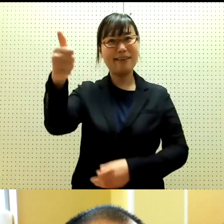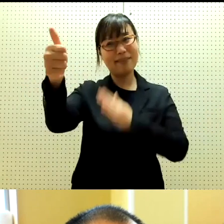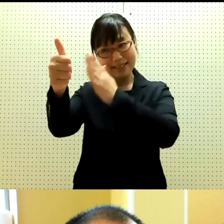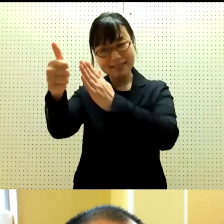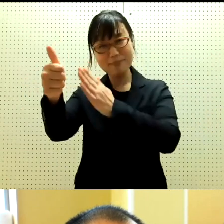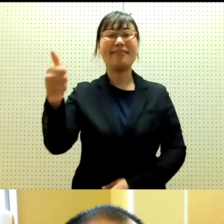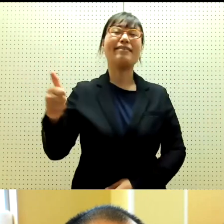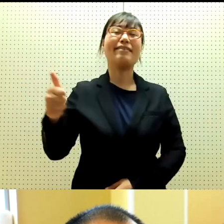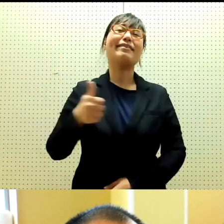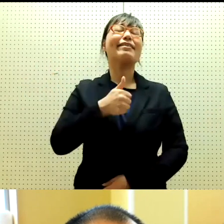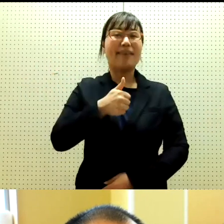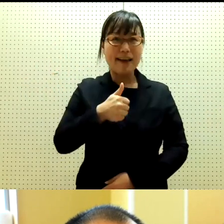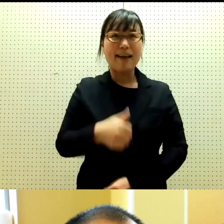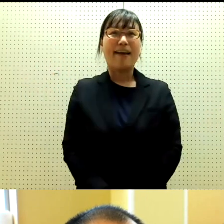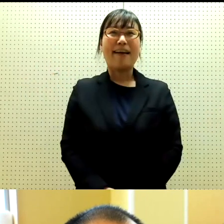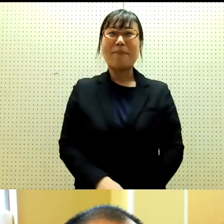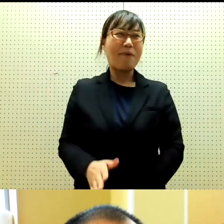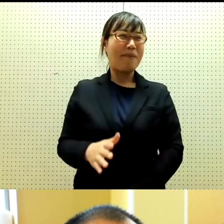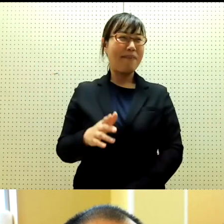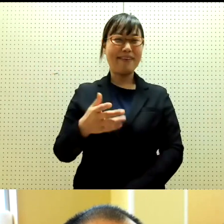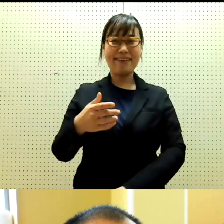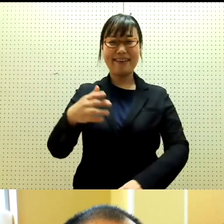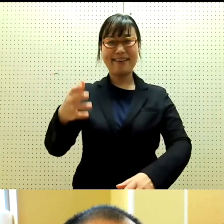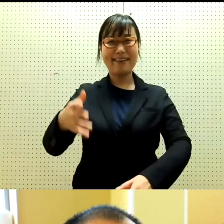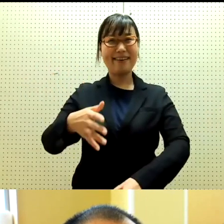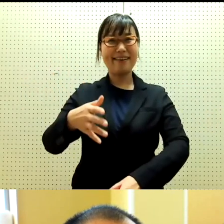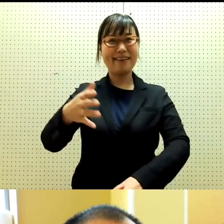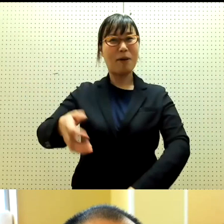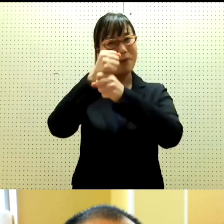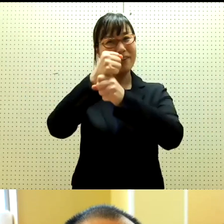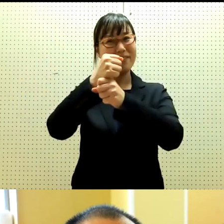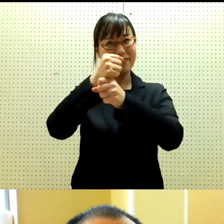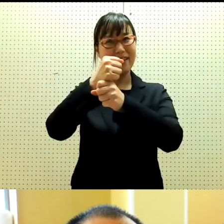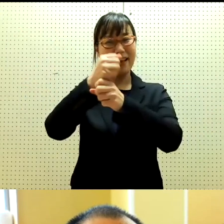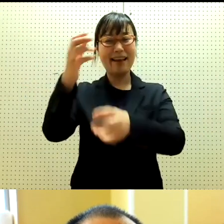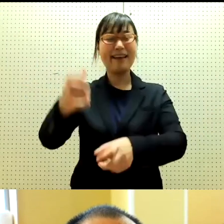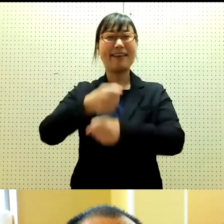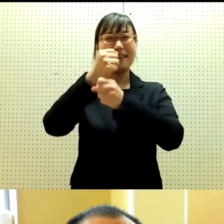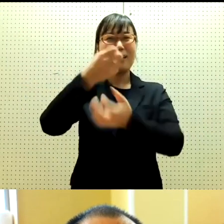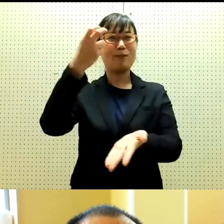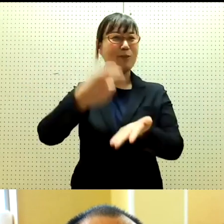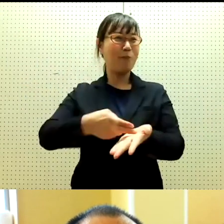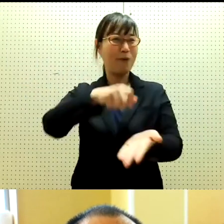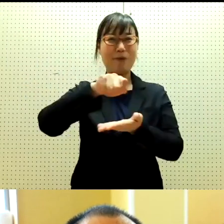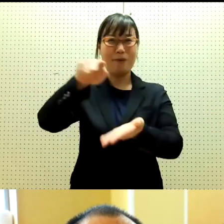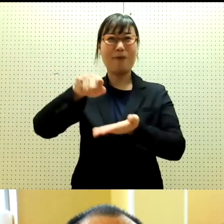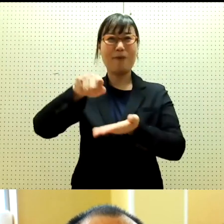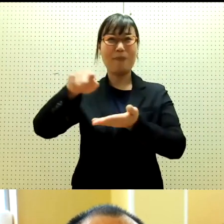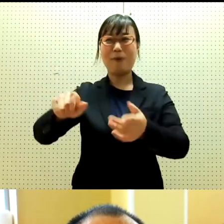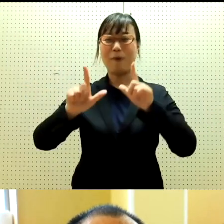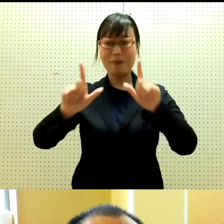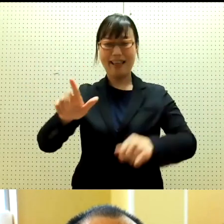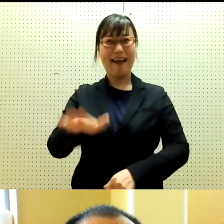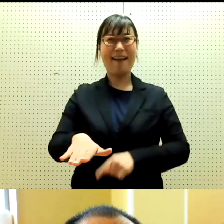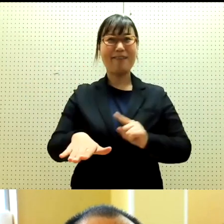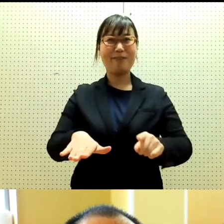かもうほとんどね、結論っていうか出ちゃってるって、今日のお話の流れは非常にクリアだったので、あれってまとめる